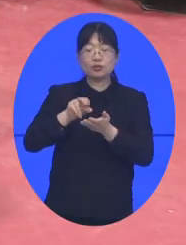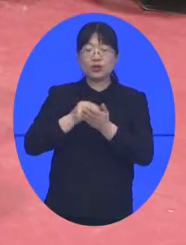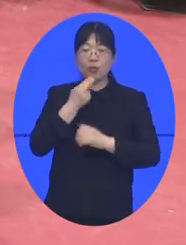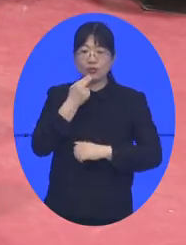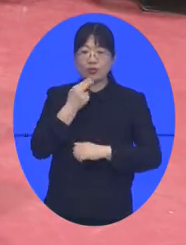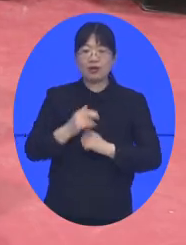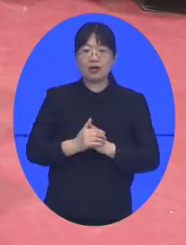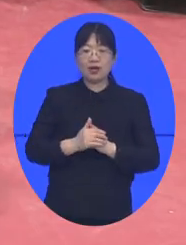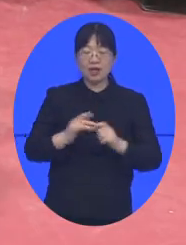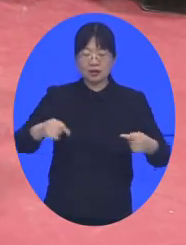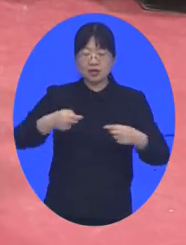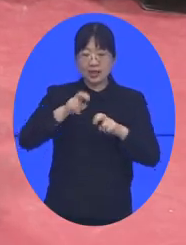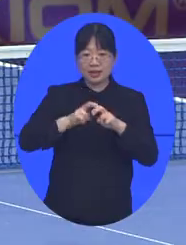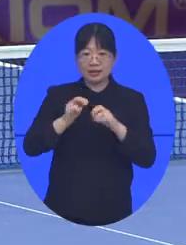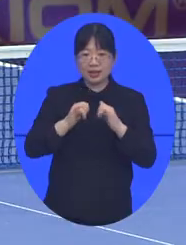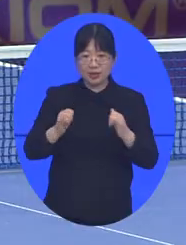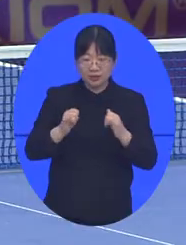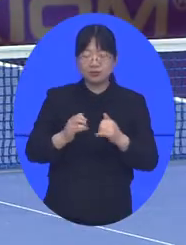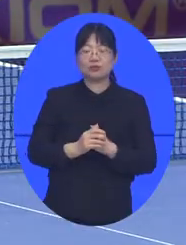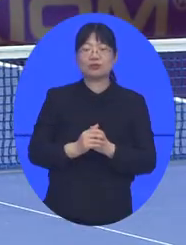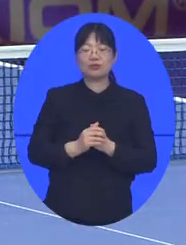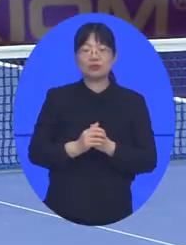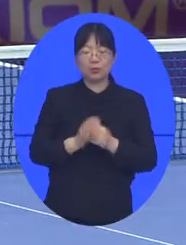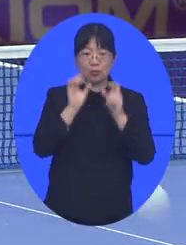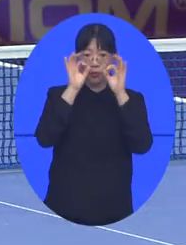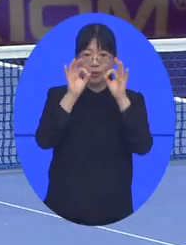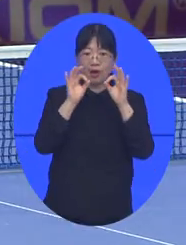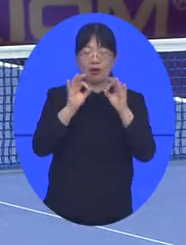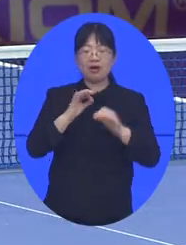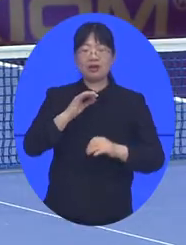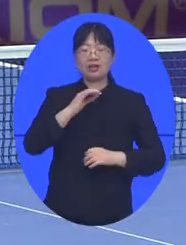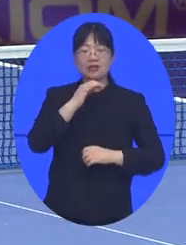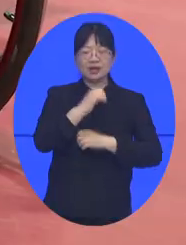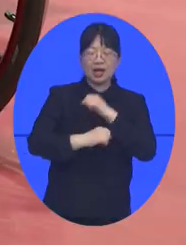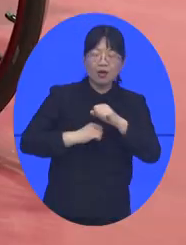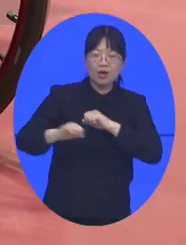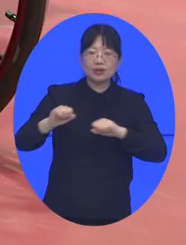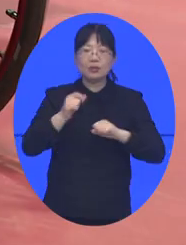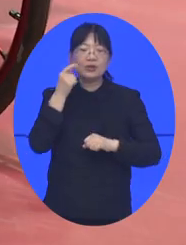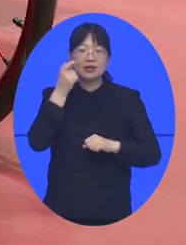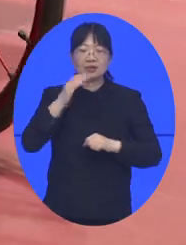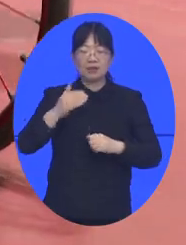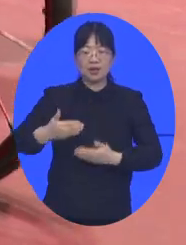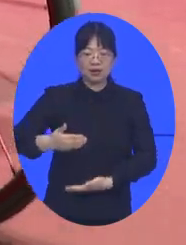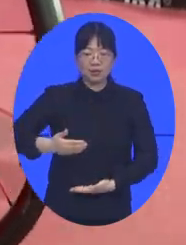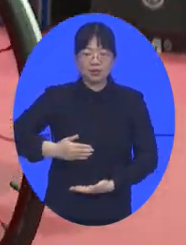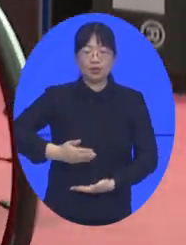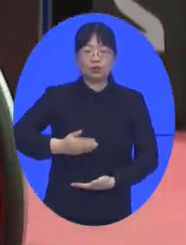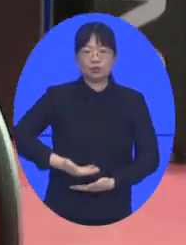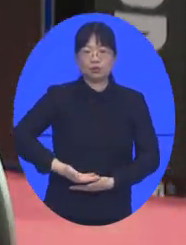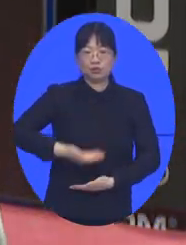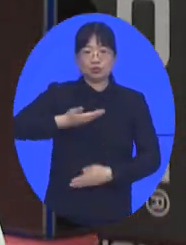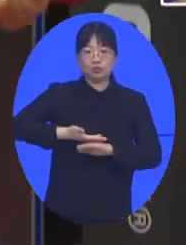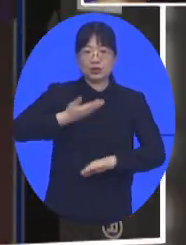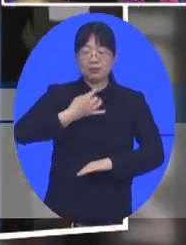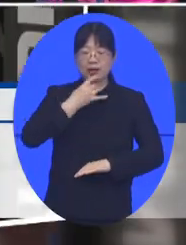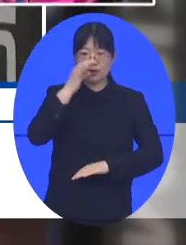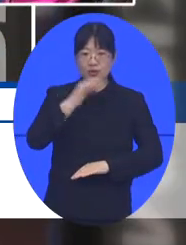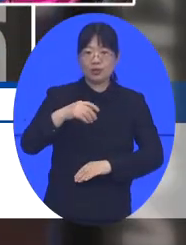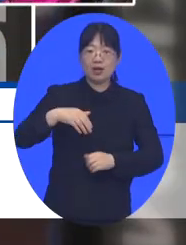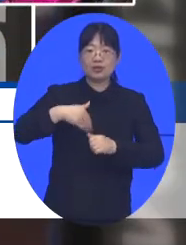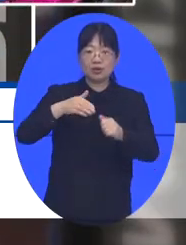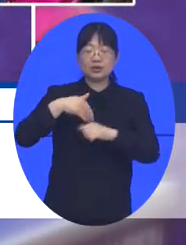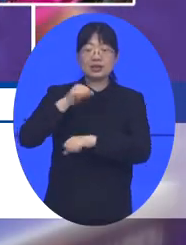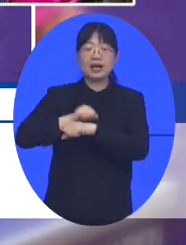선수들도 눈에 띕니다. 다리를 자유롭게 움직일 수는 없지만 상체만으로도 감탄을 자아내는 랠리를 펼칩니다.